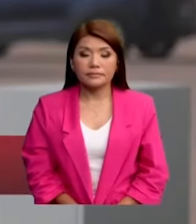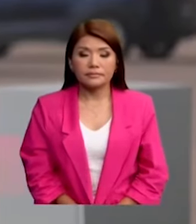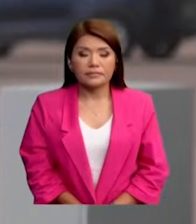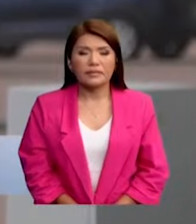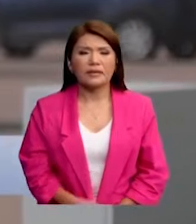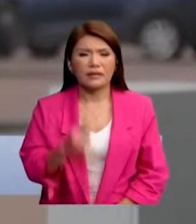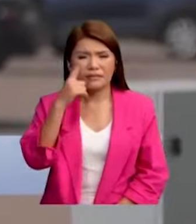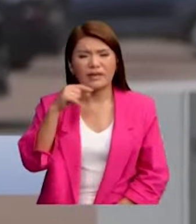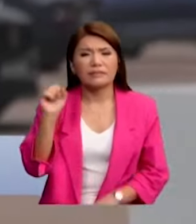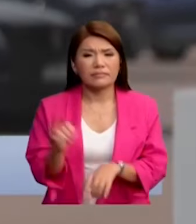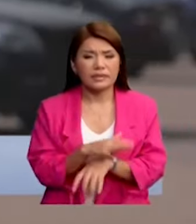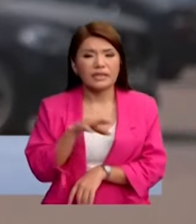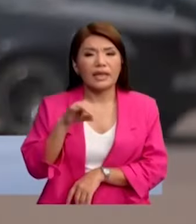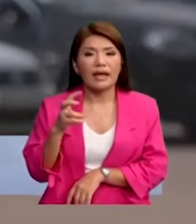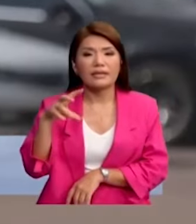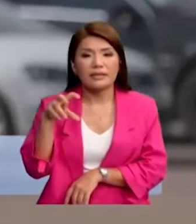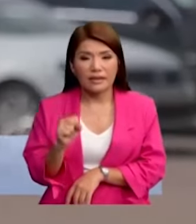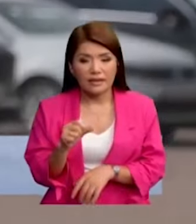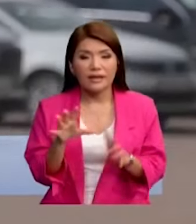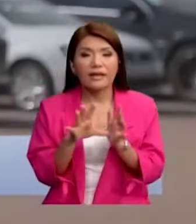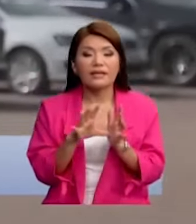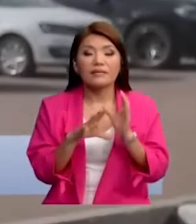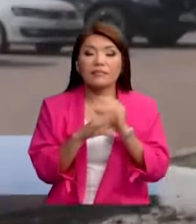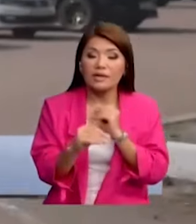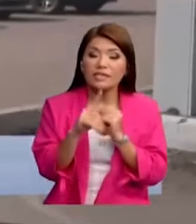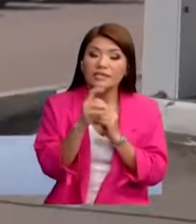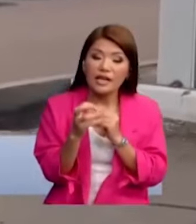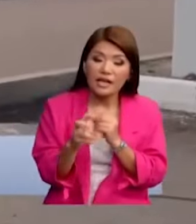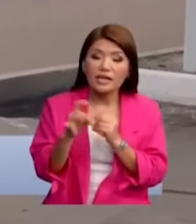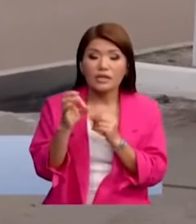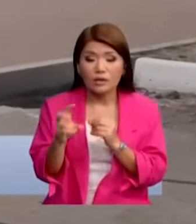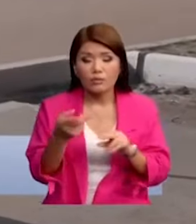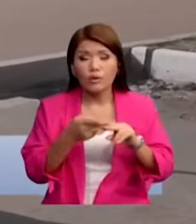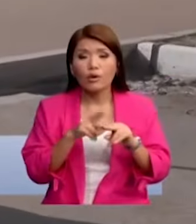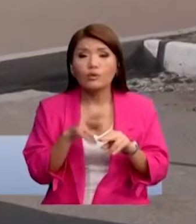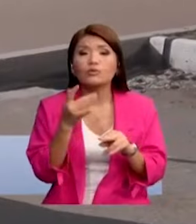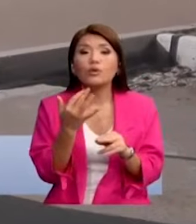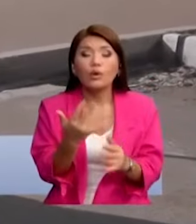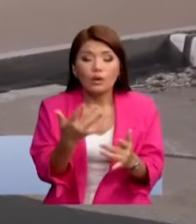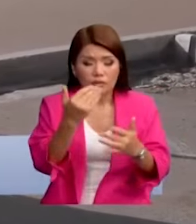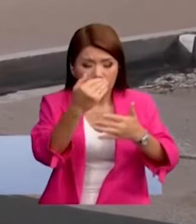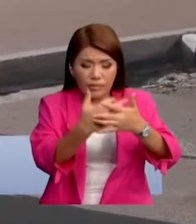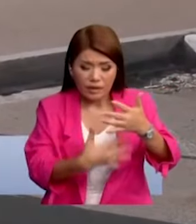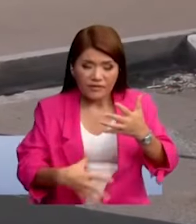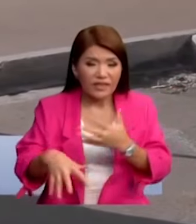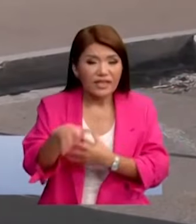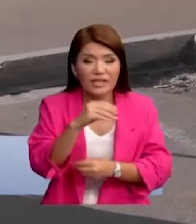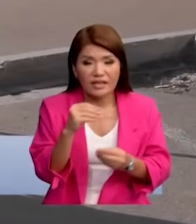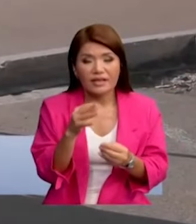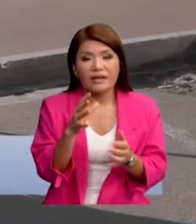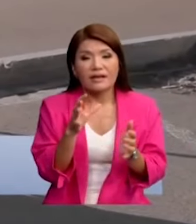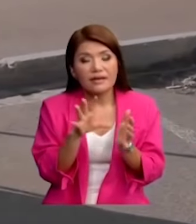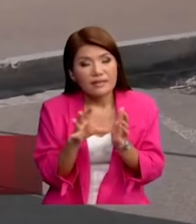Көпшілікке танымал Тесла, еліміздің автопаркіне жаңадан енген Зикар, Лишан, электрокөліктердің қанша түрі болса, соның барлығы жүруге қажет